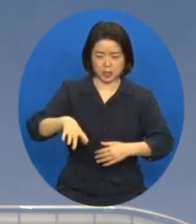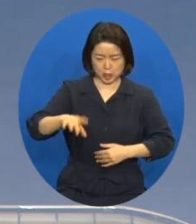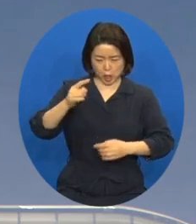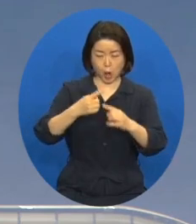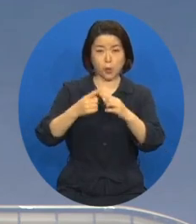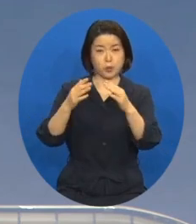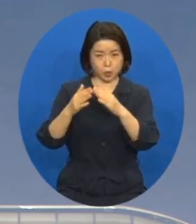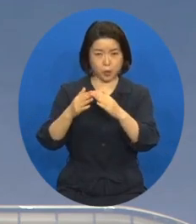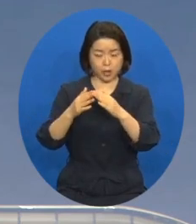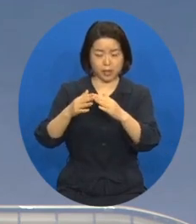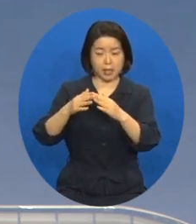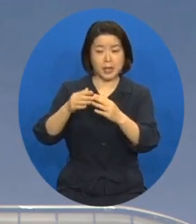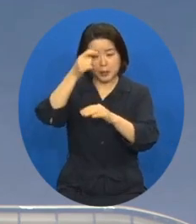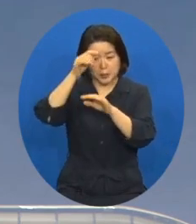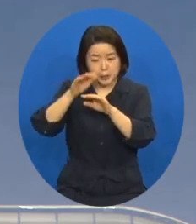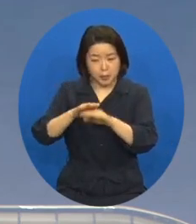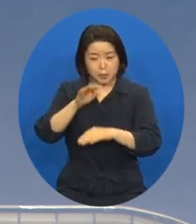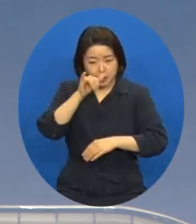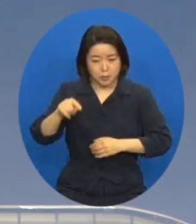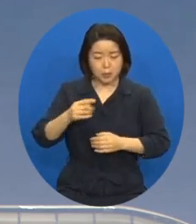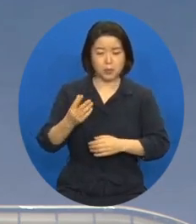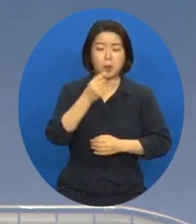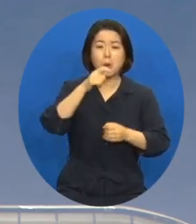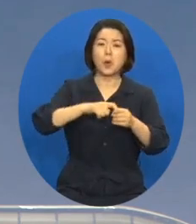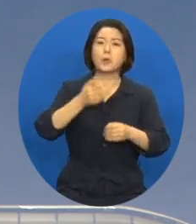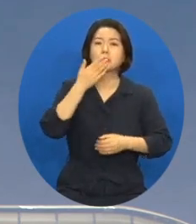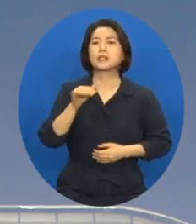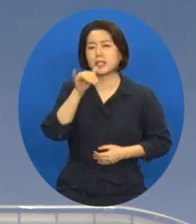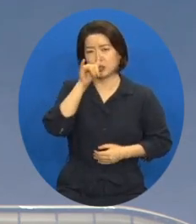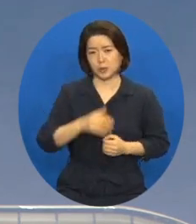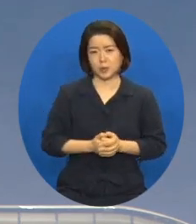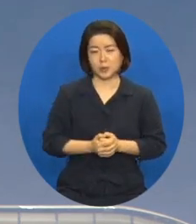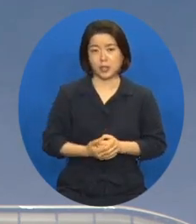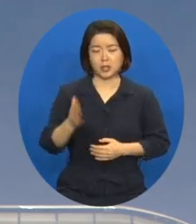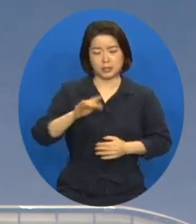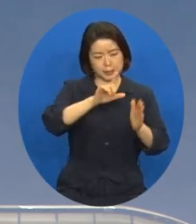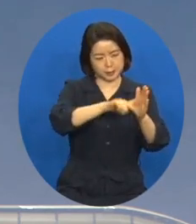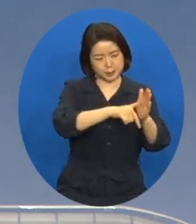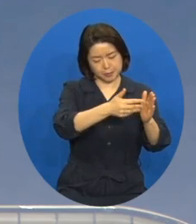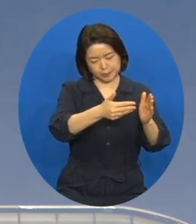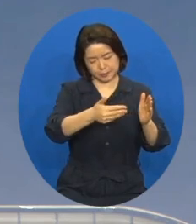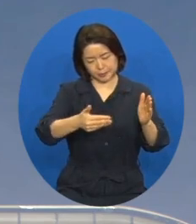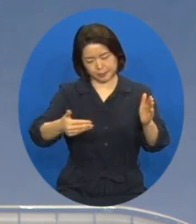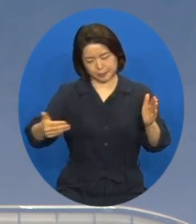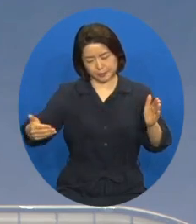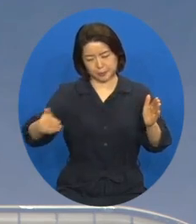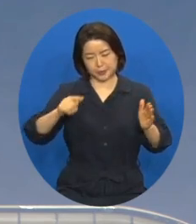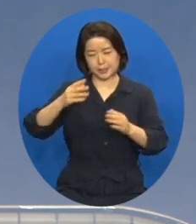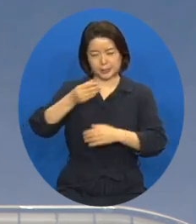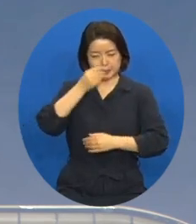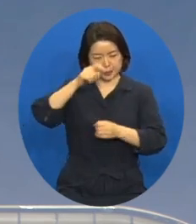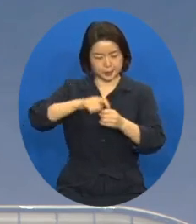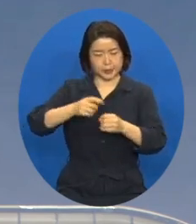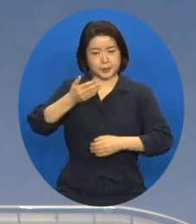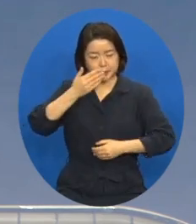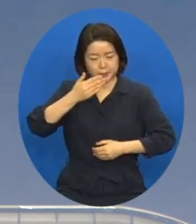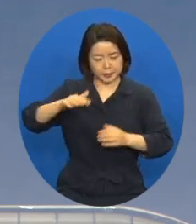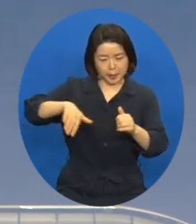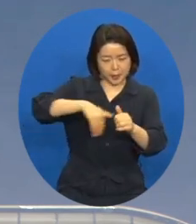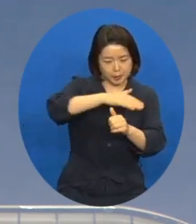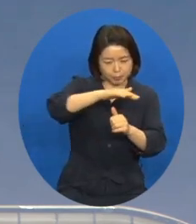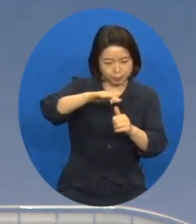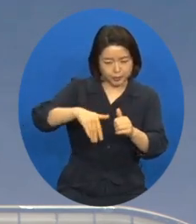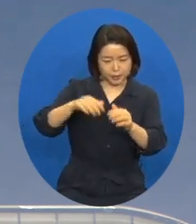예배와 성찬이었습니다. 그런데 시간이 지나가면서 그런 성찬의 분위기, 은혜가 가라앉기